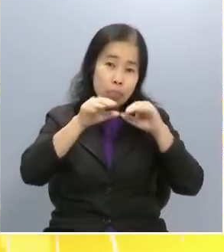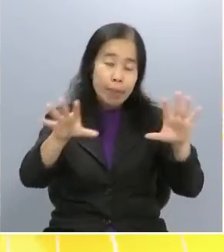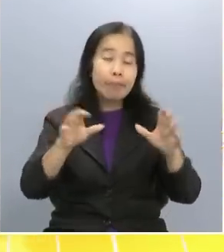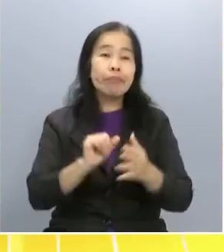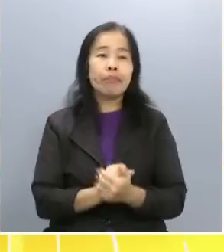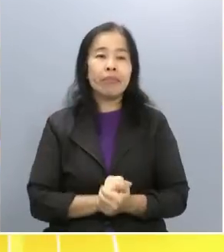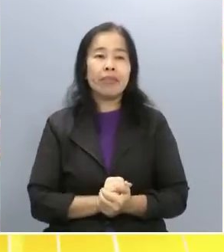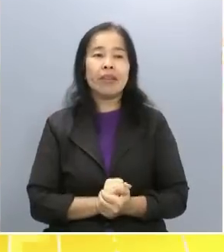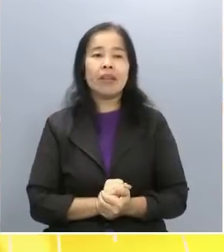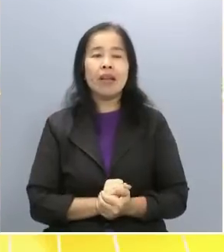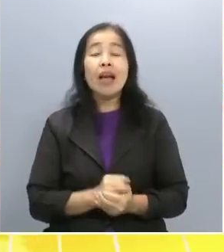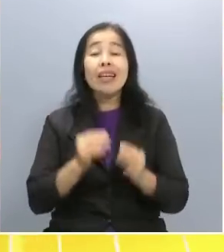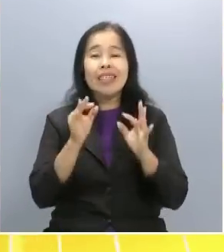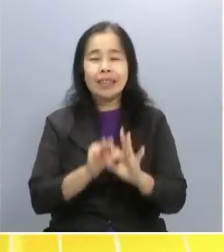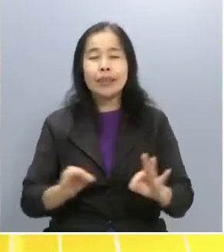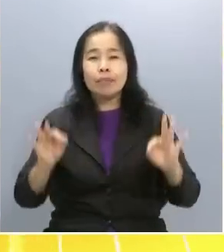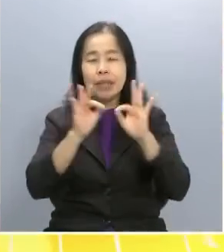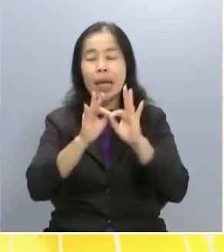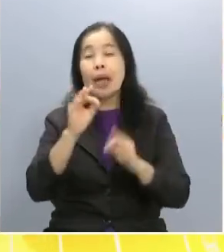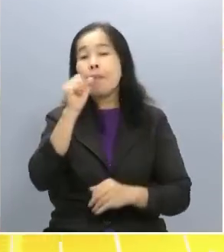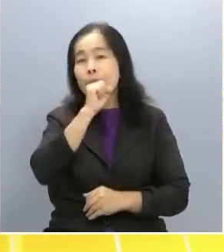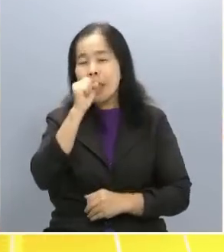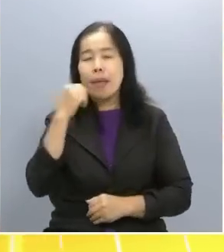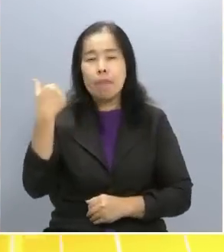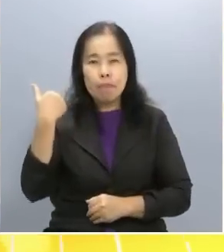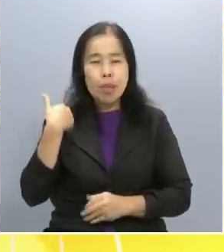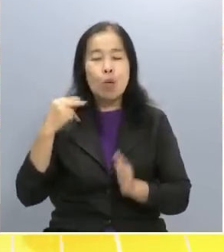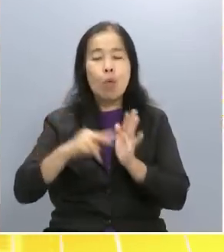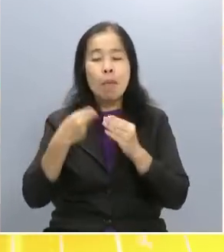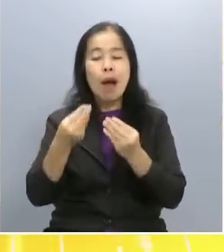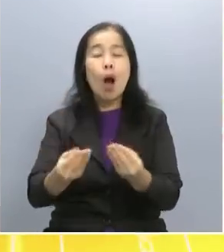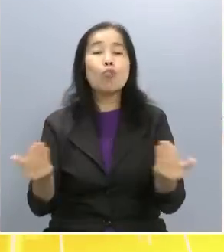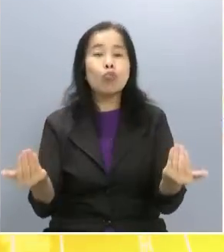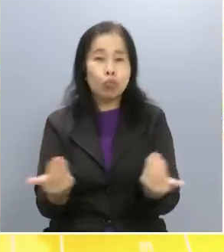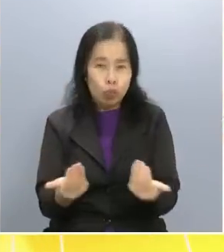ไรก็ไม่สำคัญแต่ว่าเพลงของเขาไปมีความหมาย กับลูกสาว